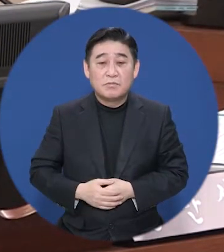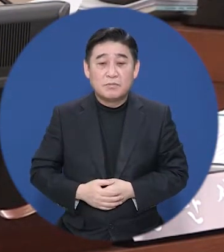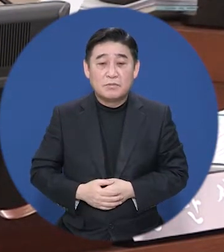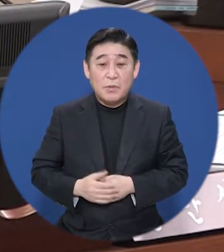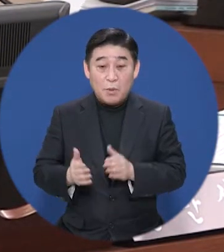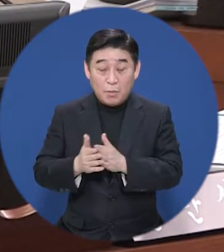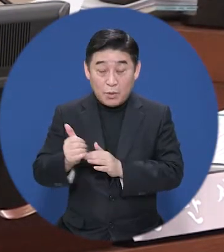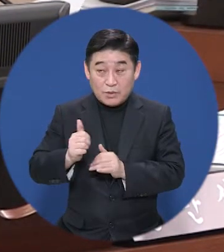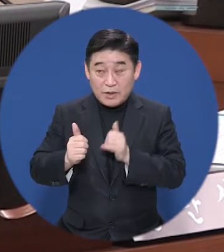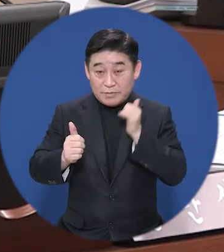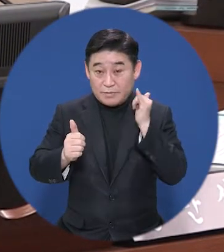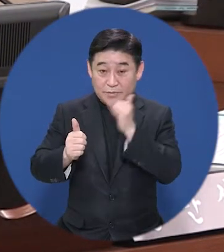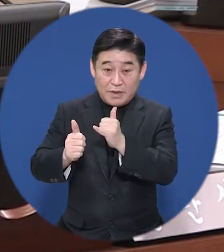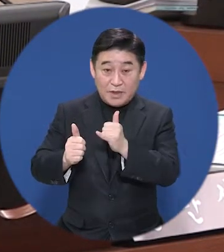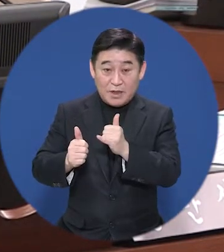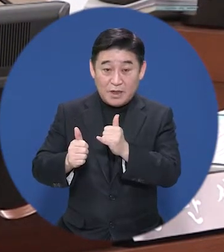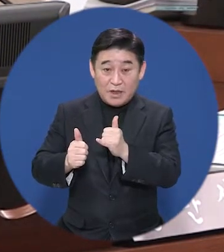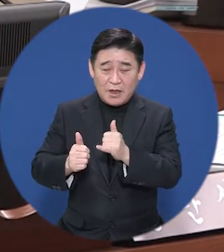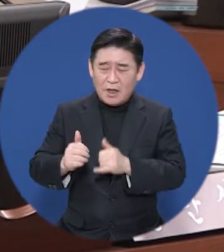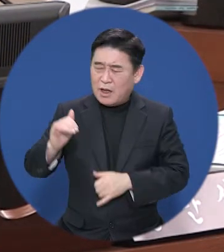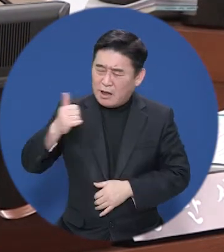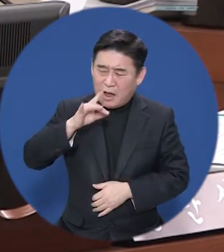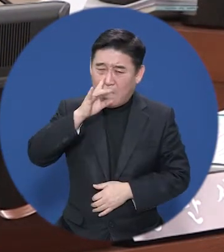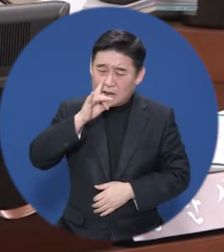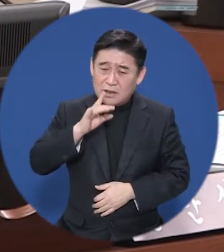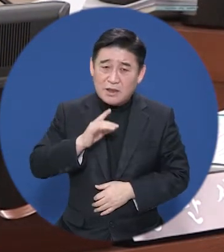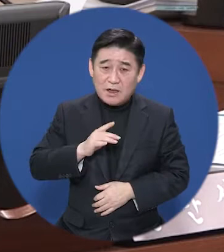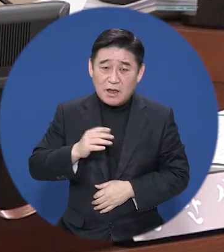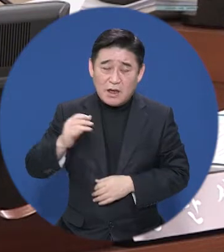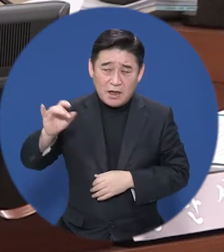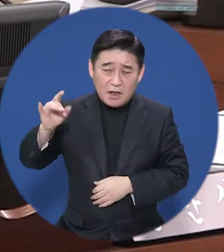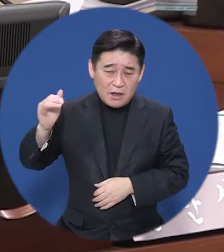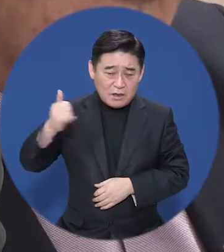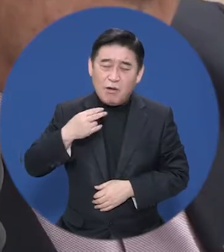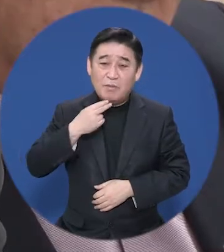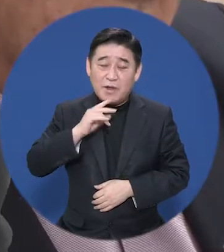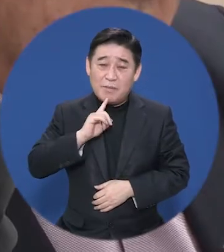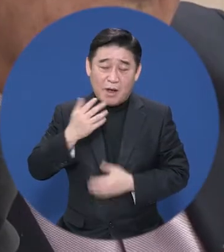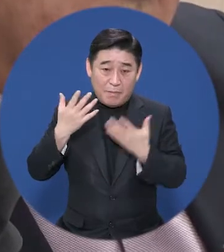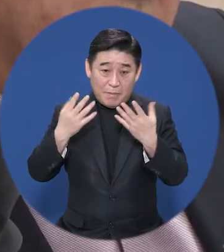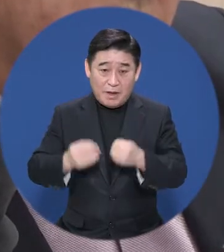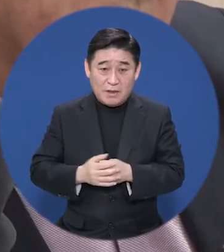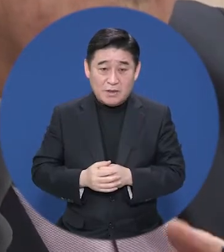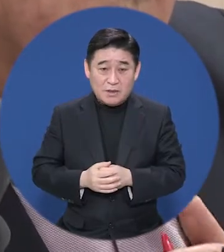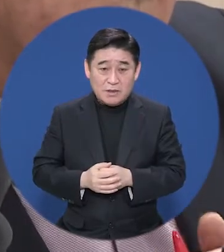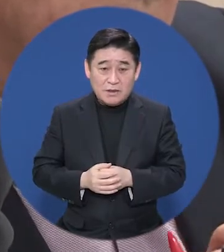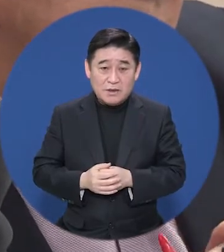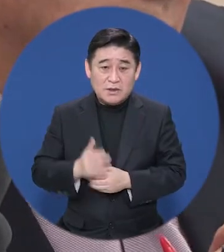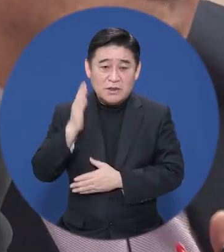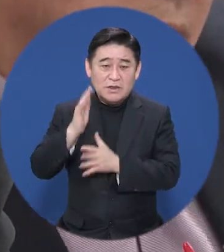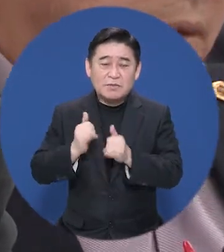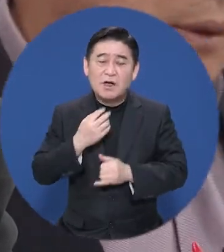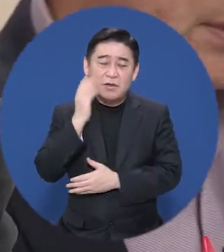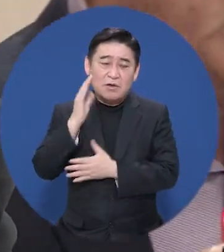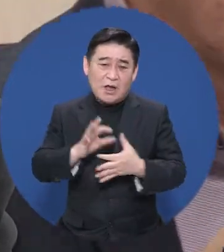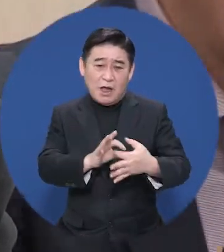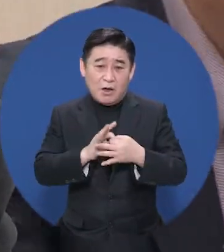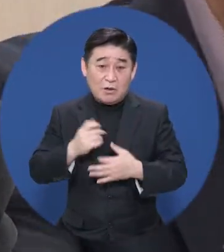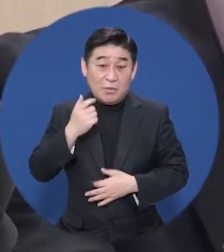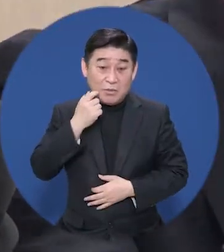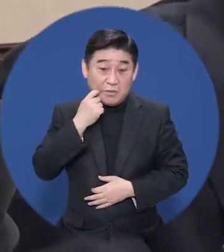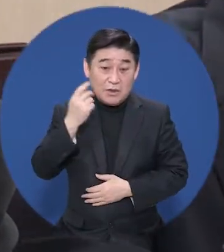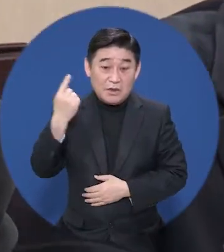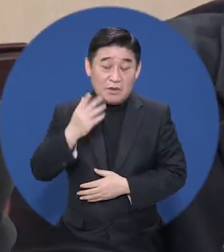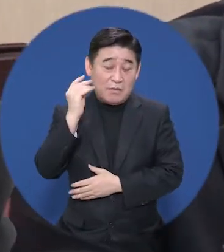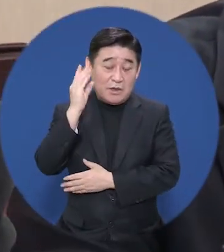당사자에게 통보. 근데 연락이 합신하도록 돼 있어요. 안 왔다는 얘기도 좀 많이 들려요. 그런 연결고리도 제대로 지금 못 하시면서